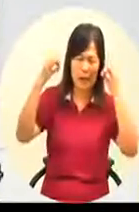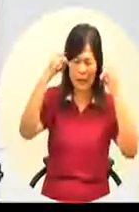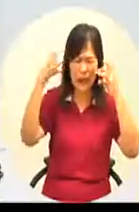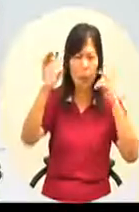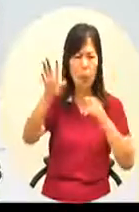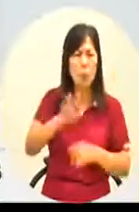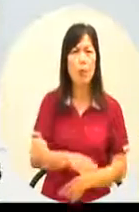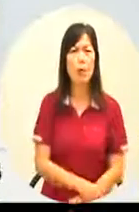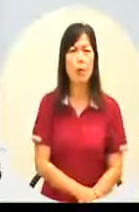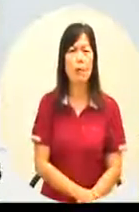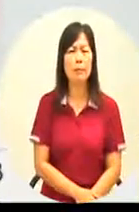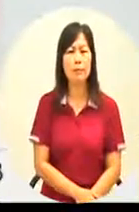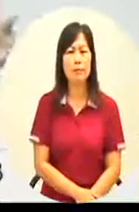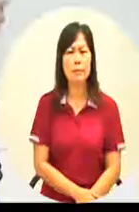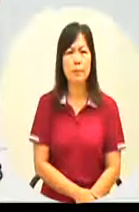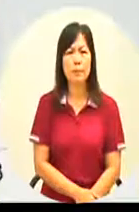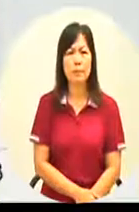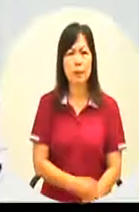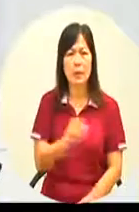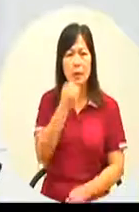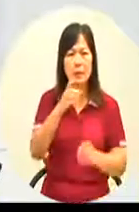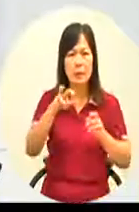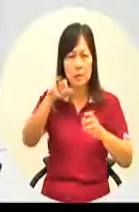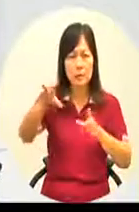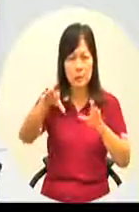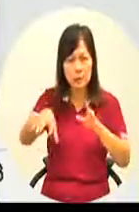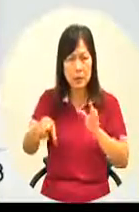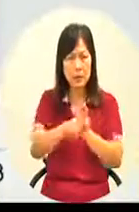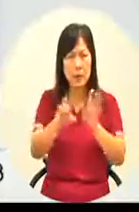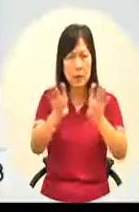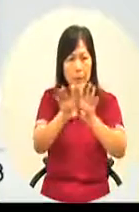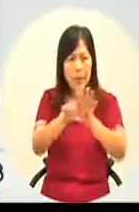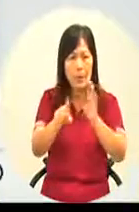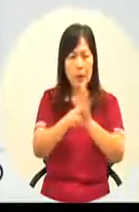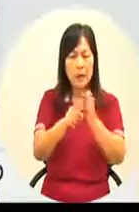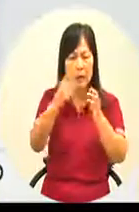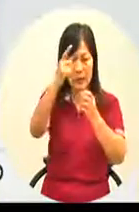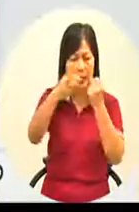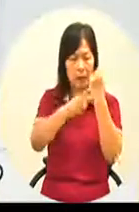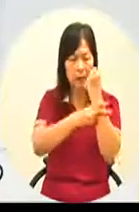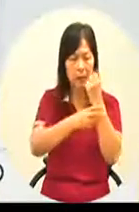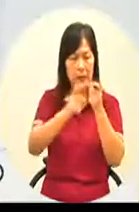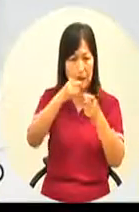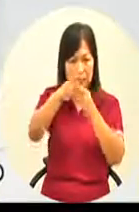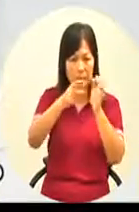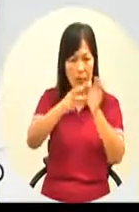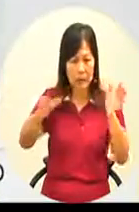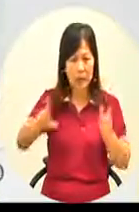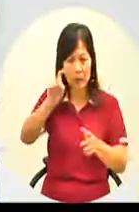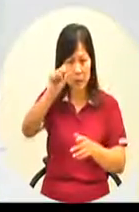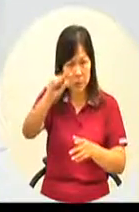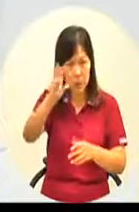结果伫机场的门口，伫机场的边啊，一年15万的回馈金，一年哦，